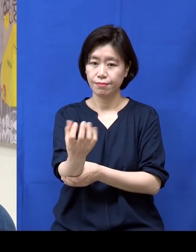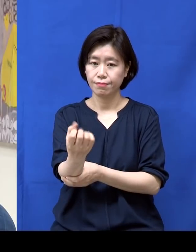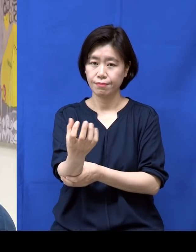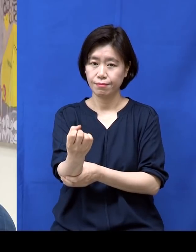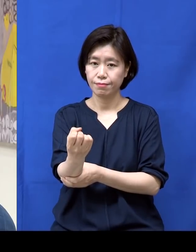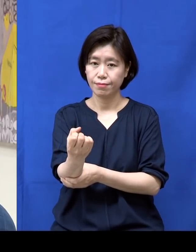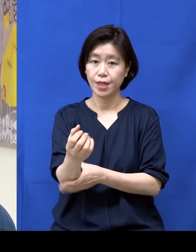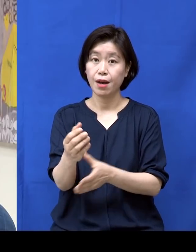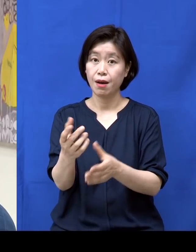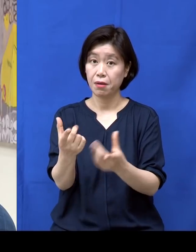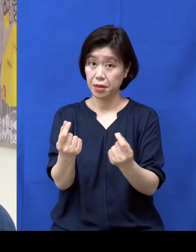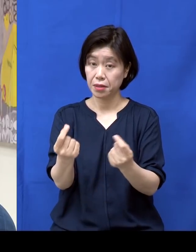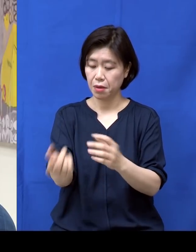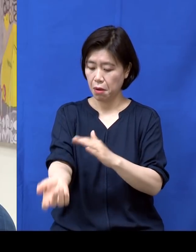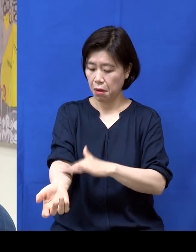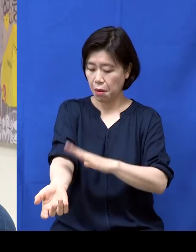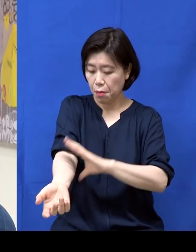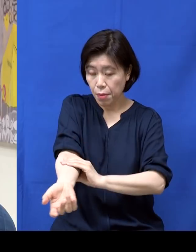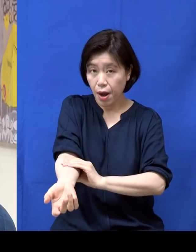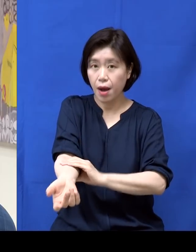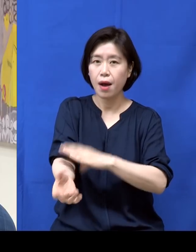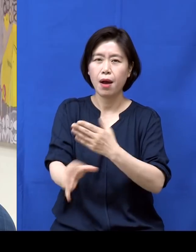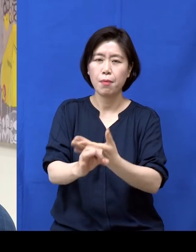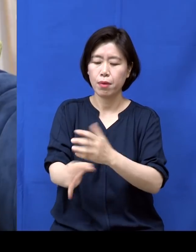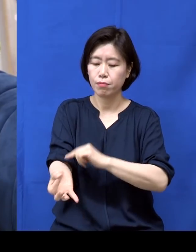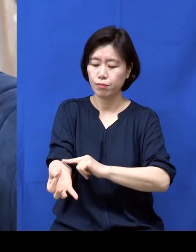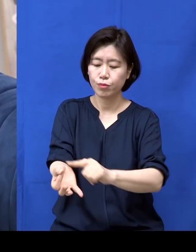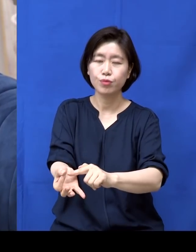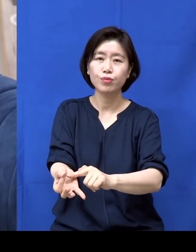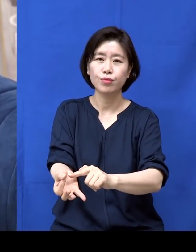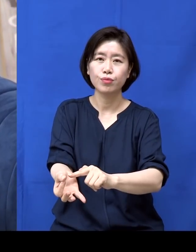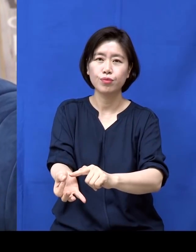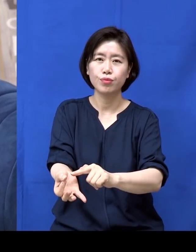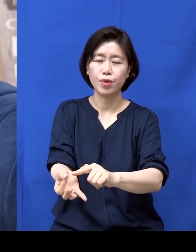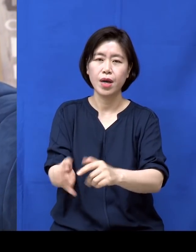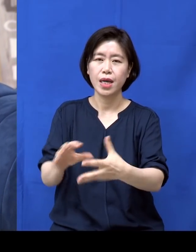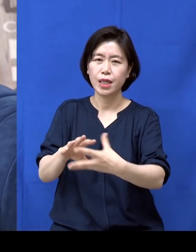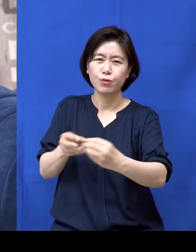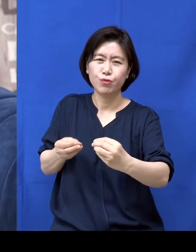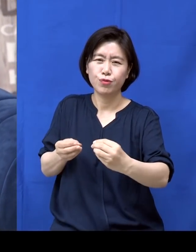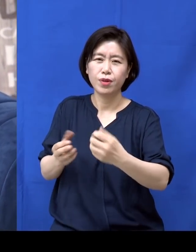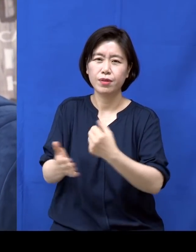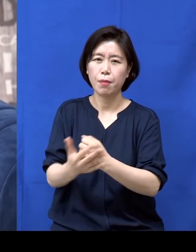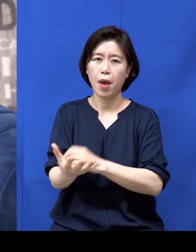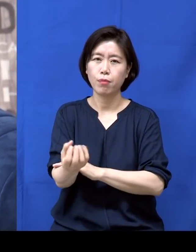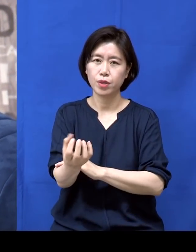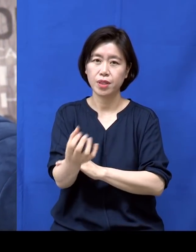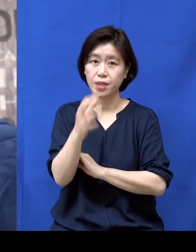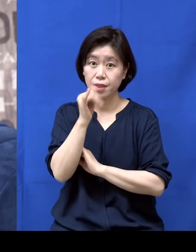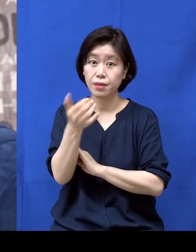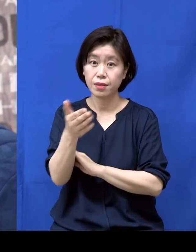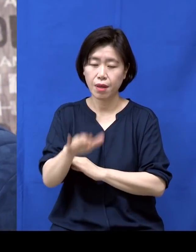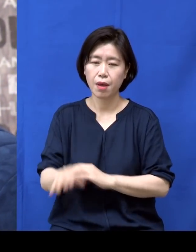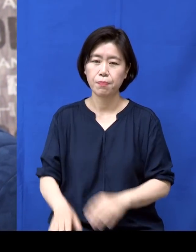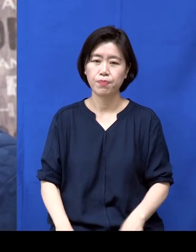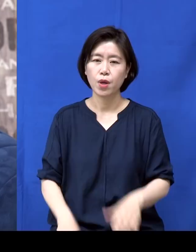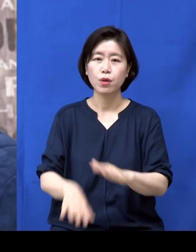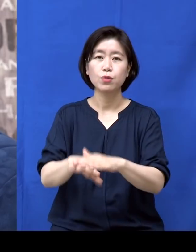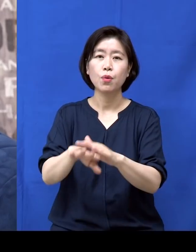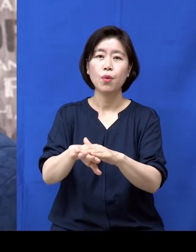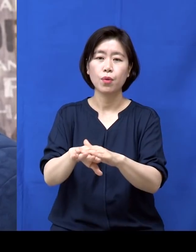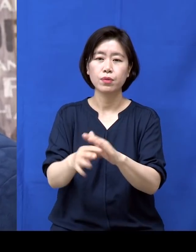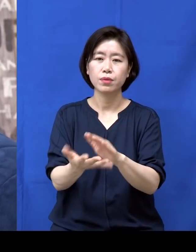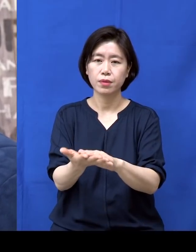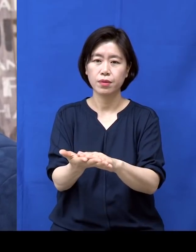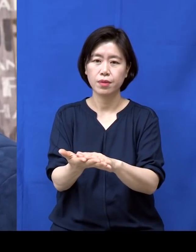느껴지는 경우도 있지만 손을 풀어드리기 위해서 말려 있는 주먹을 예. 이렇게 펴드려야 되거든요. 네네. 근데 이렇게 펴면